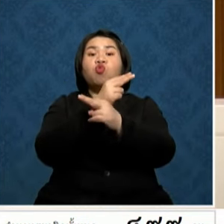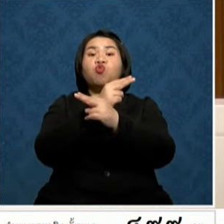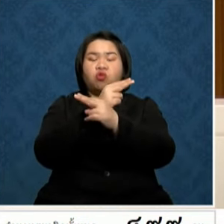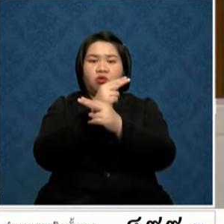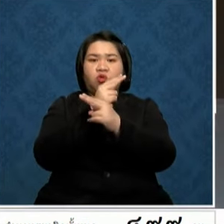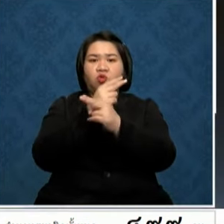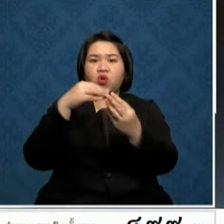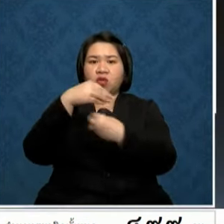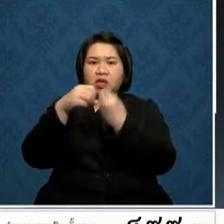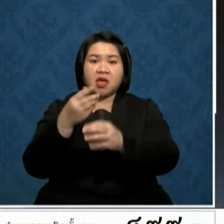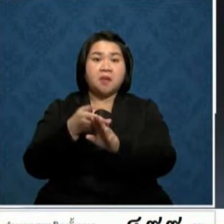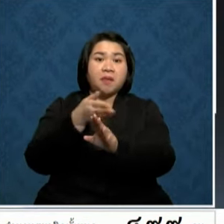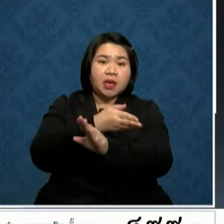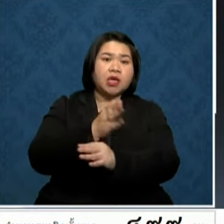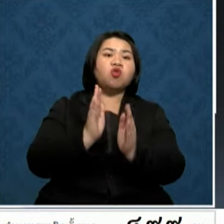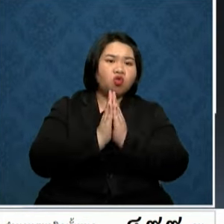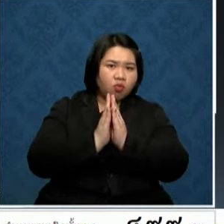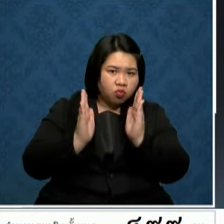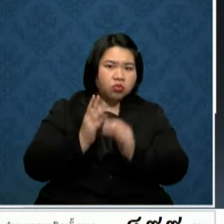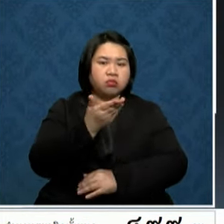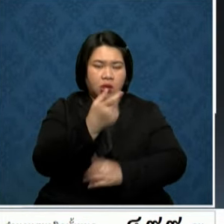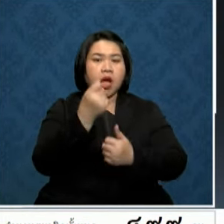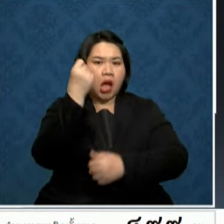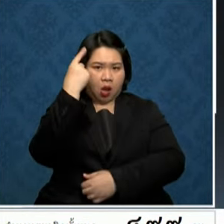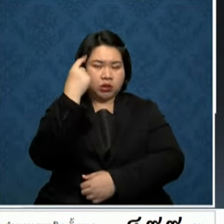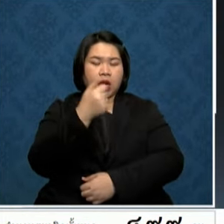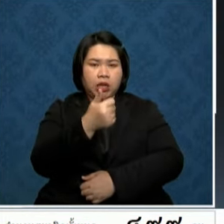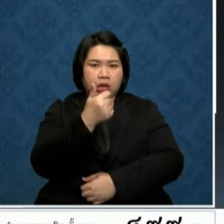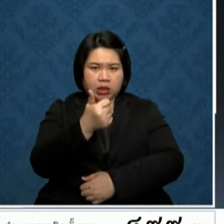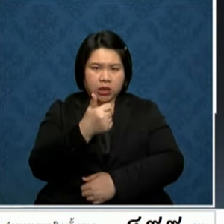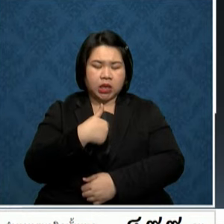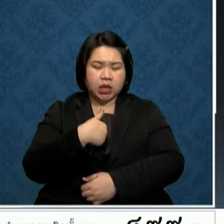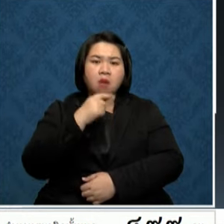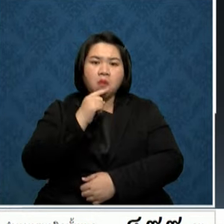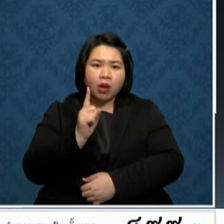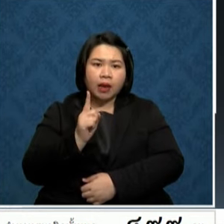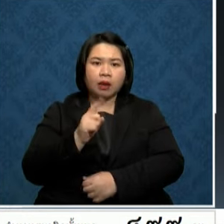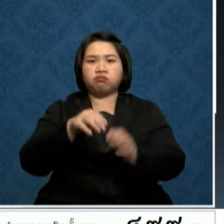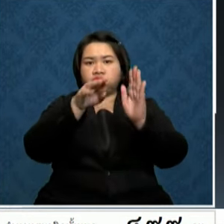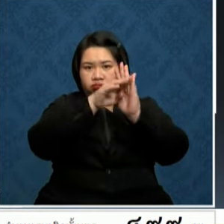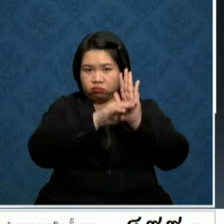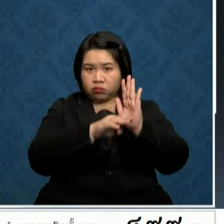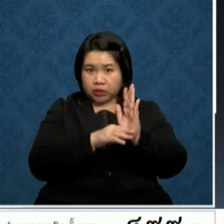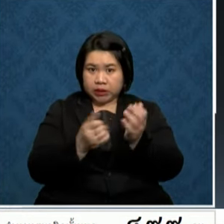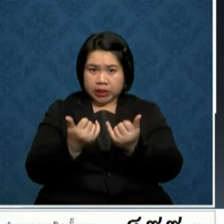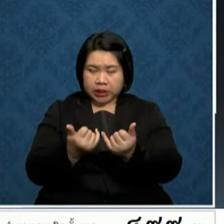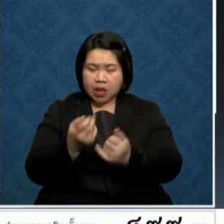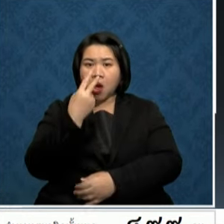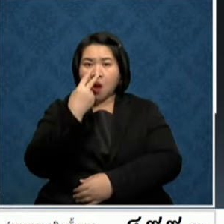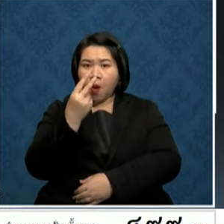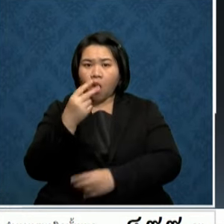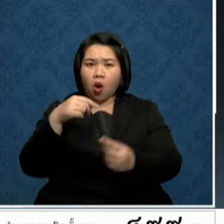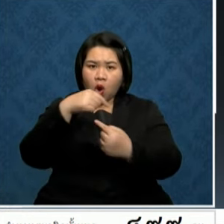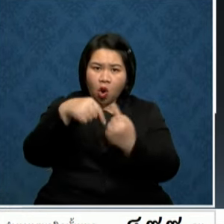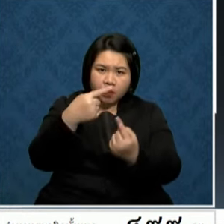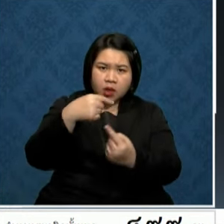นะครัขพวกคณท่านผู้อพิปรายเมสัคร ท่มคามเข้าใจนะครับแล้วก็เรีนได้ความขอรบว่าคนไกลนี้นะครับ อย่าไปมองเพีงแค่สอง